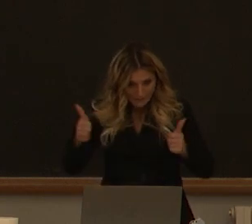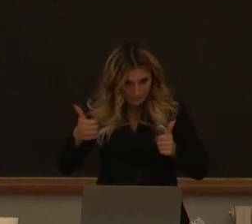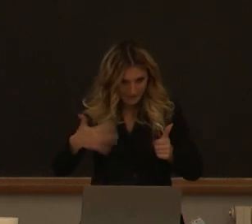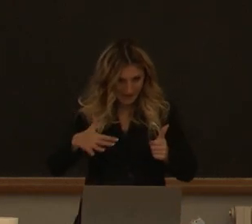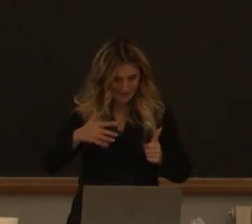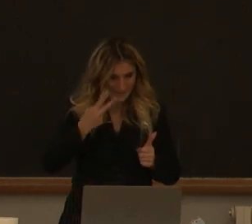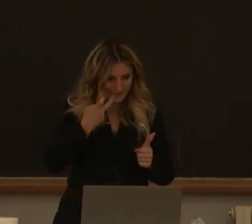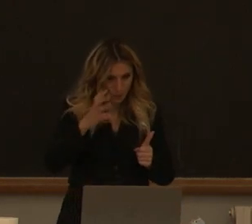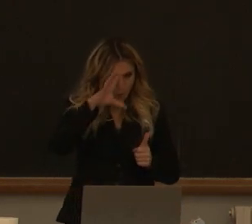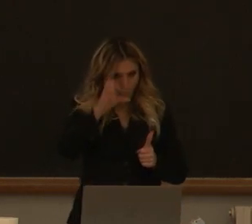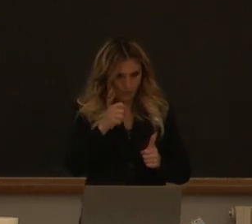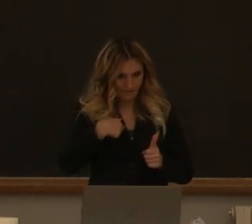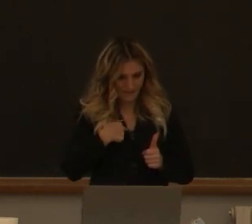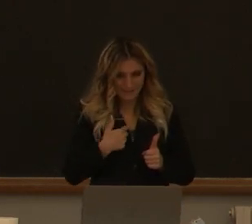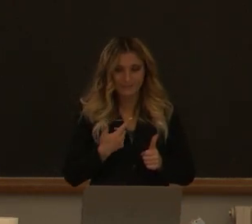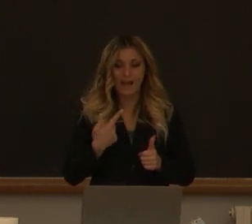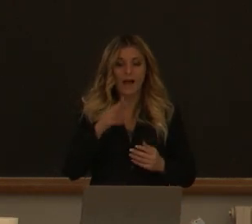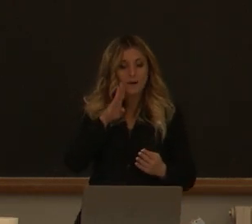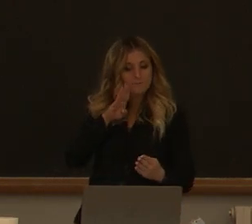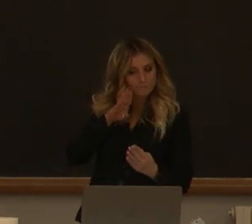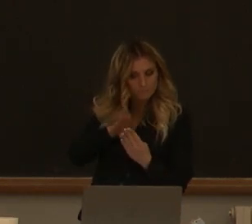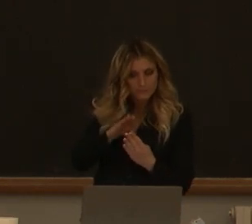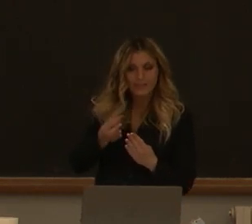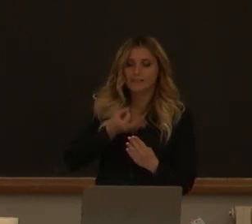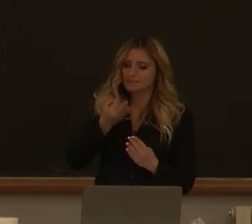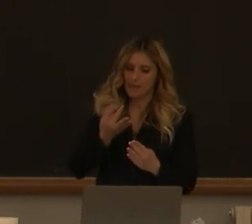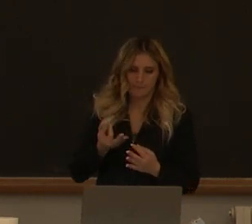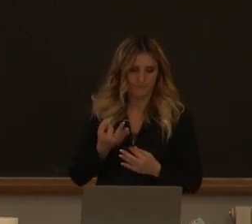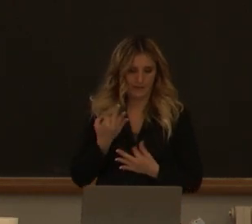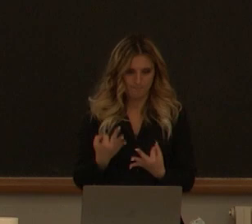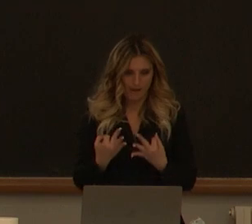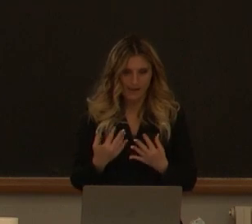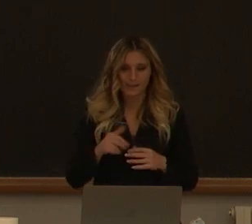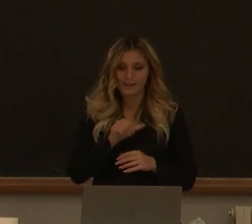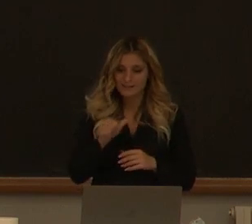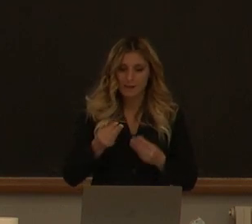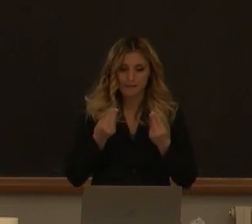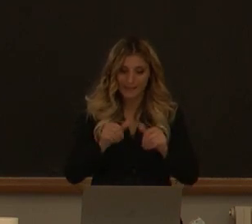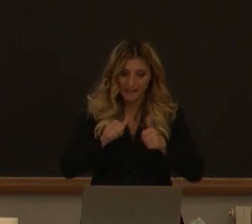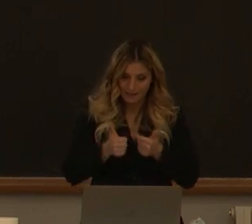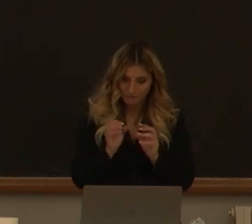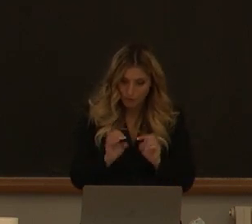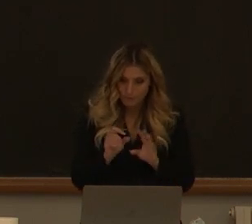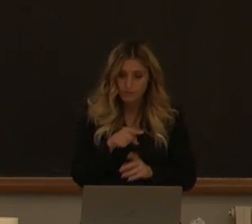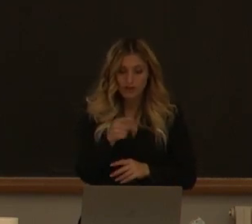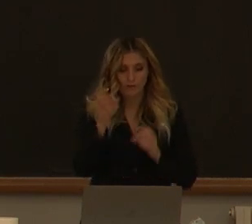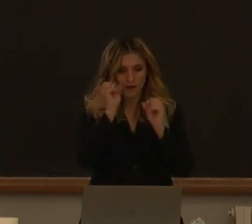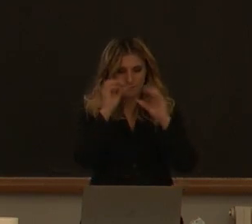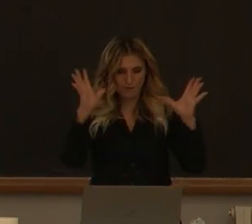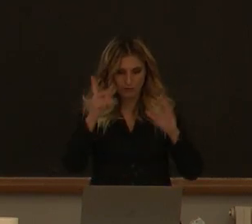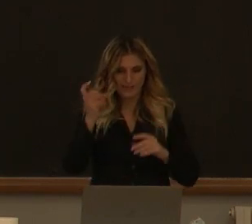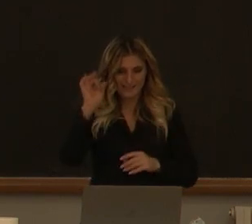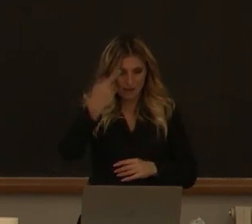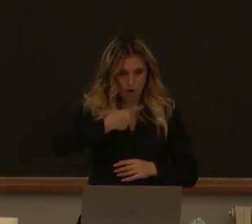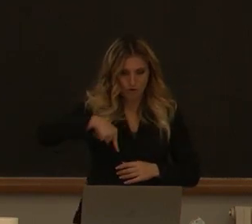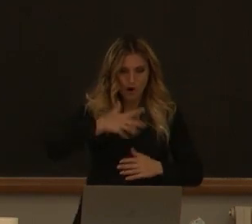come formazione. L'approccio deve essere sempre multidisciplinare, ma deve tenere conto che se noi raccontiamo